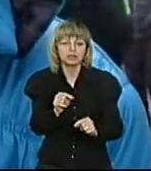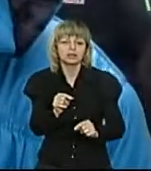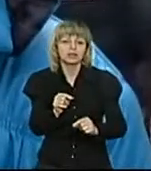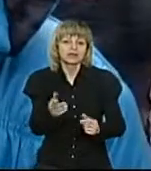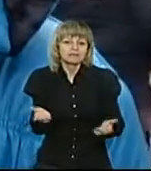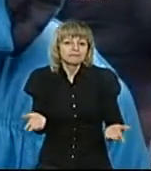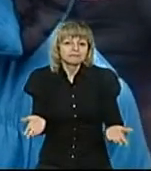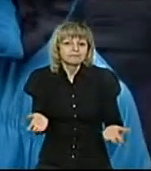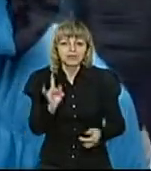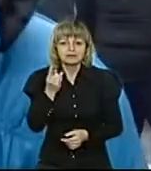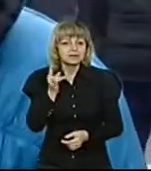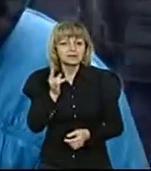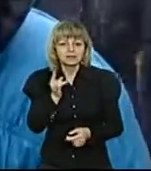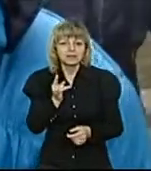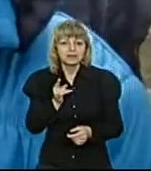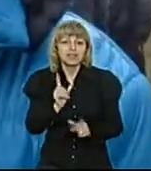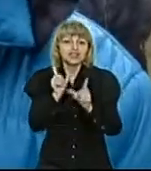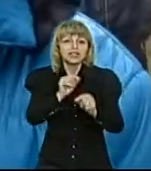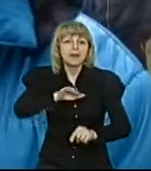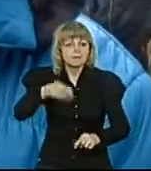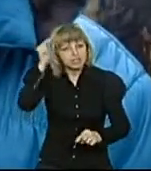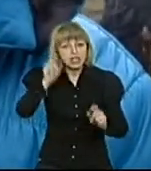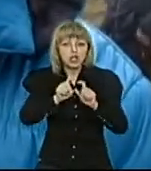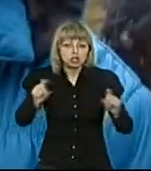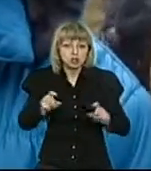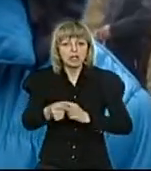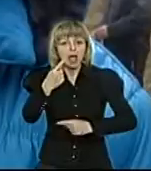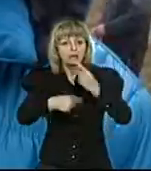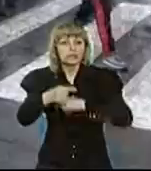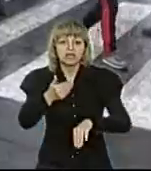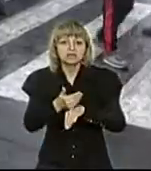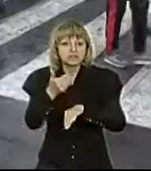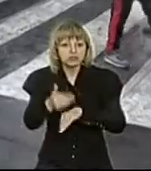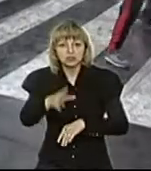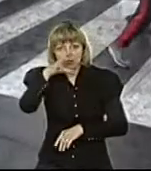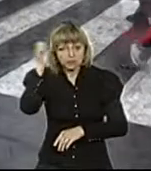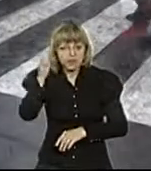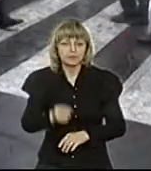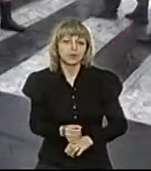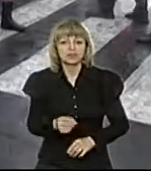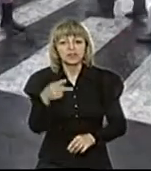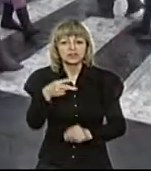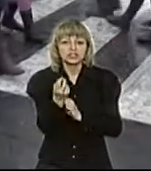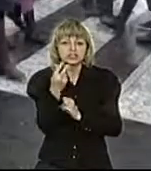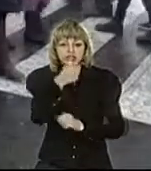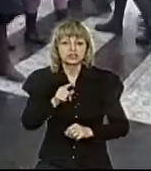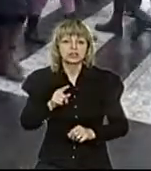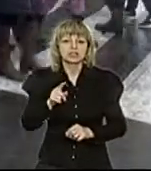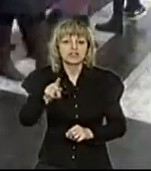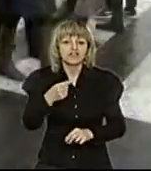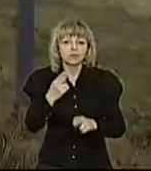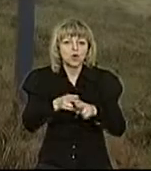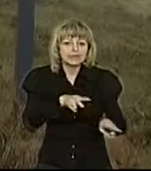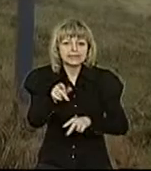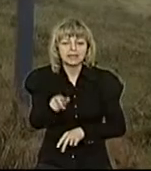приїхати? Дитина ж доїжджає після школи, а приїжджає, то взагалі темно. У 2012 році на вимогу